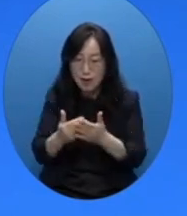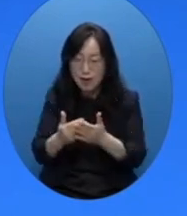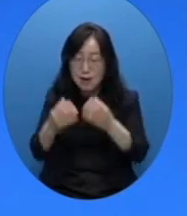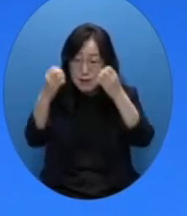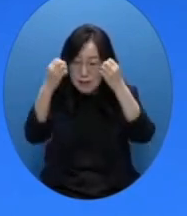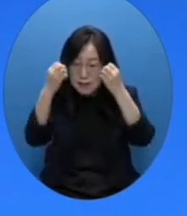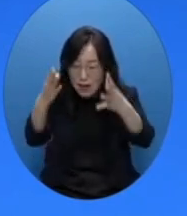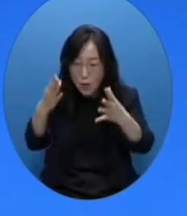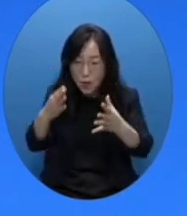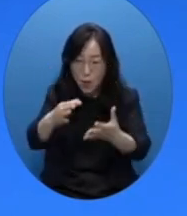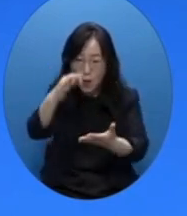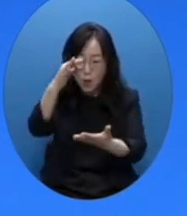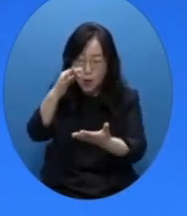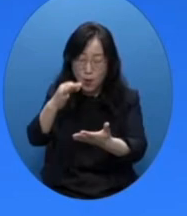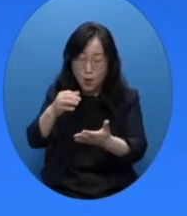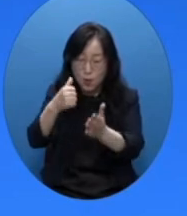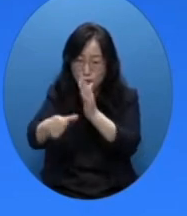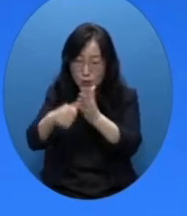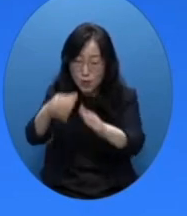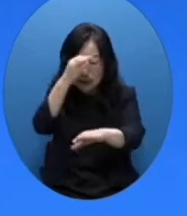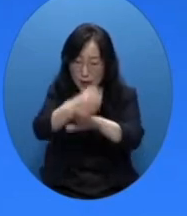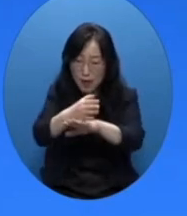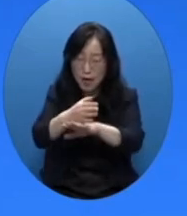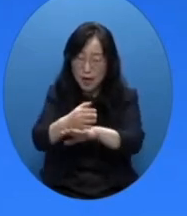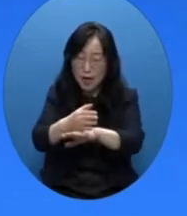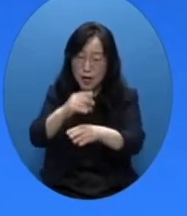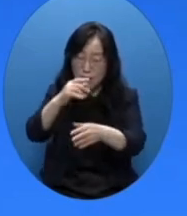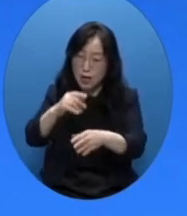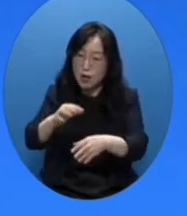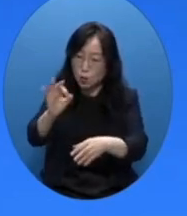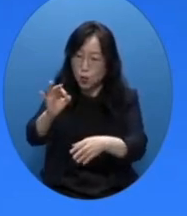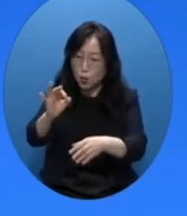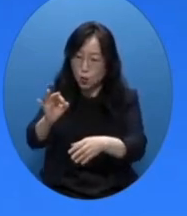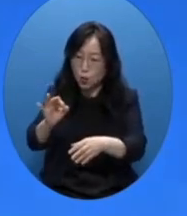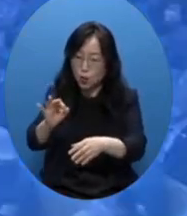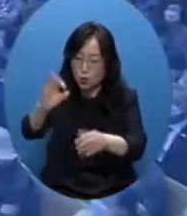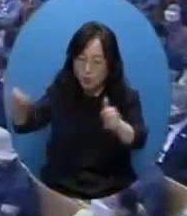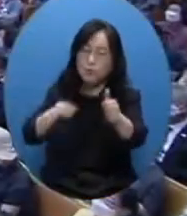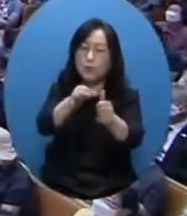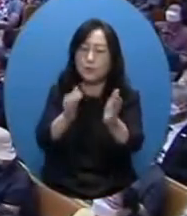신상품 가격으로 다 보상해 주로 보험금을 책정을 했습니다.